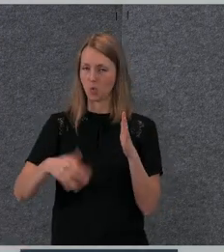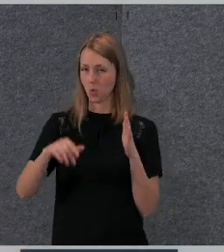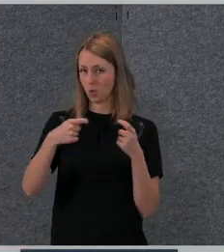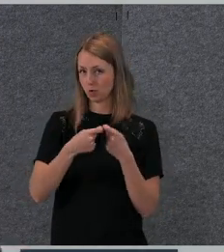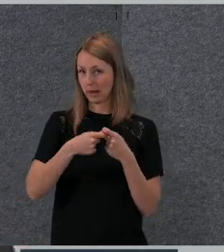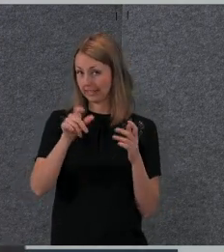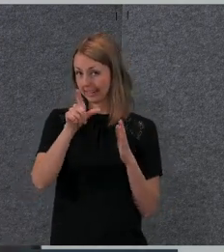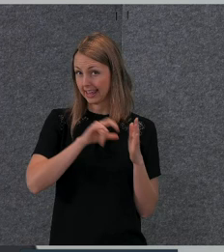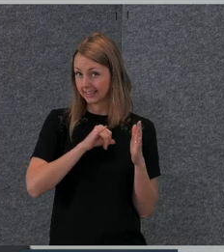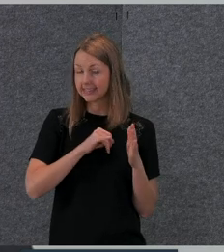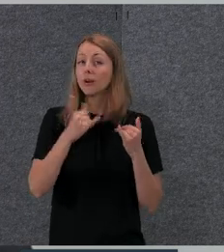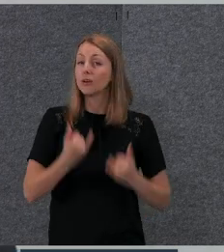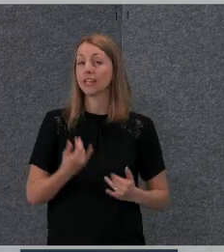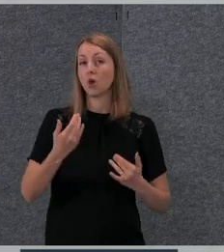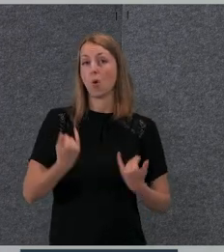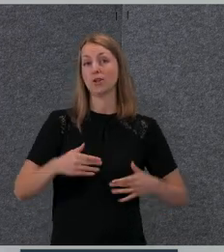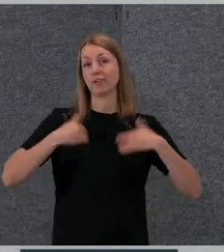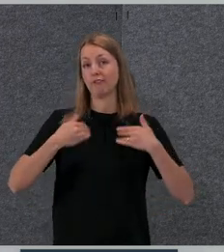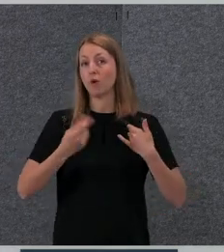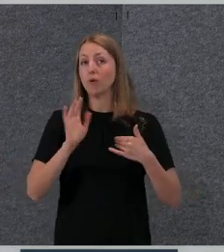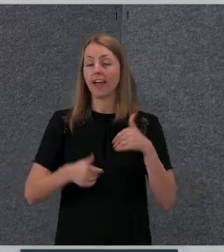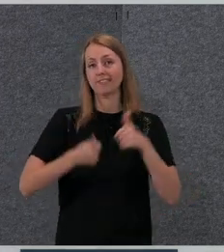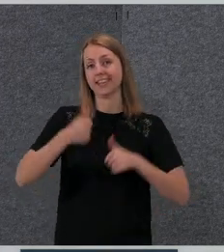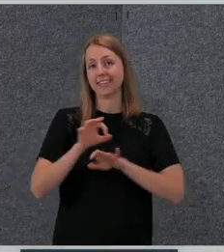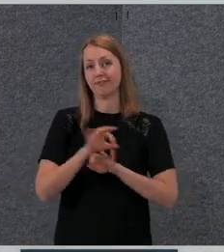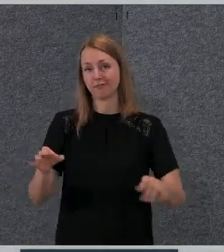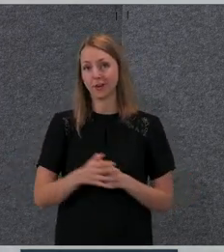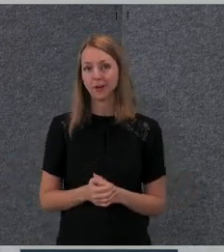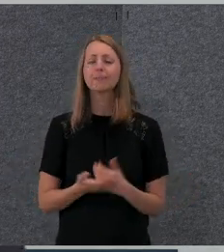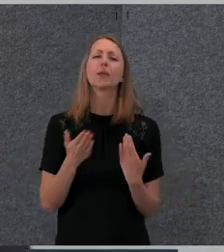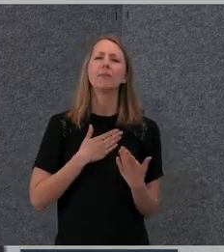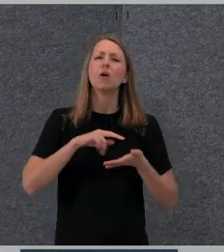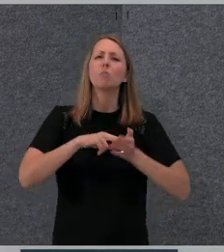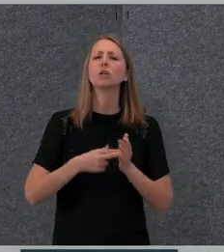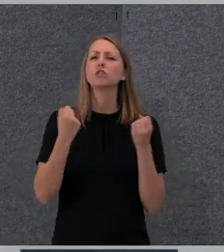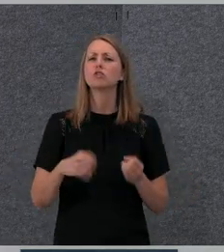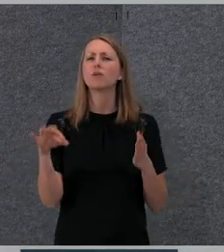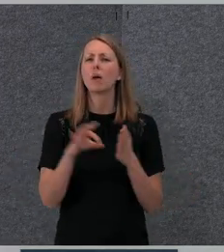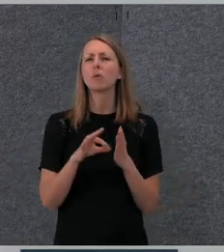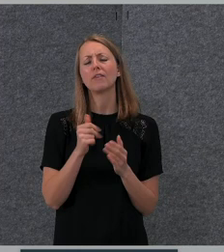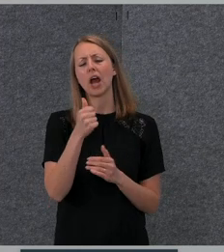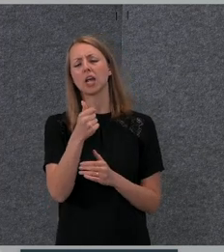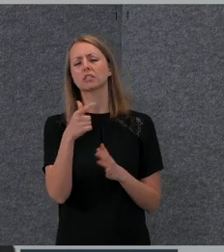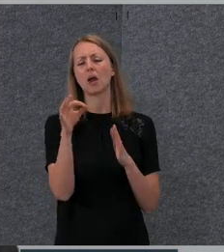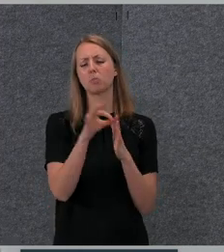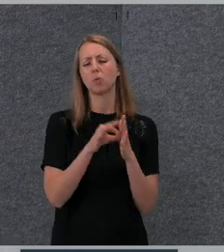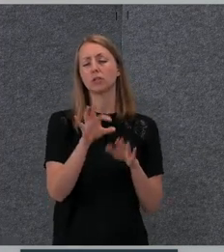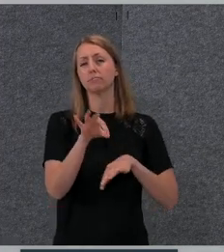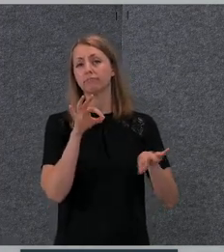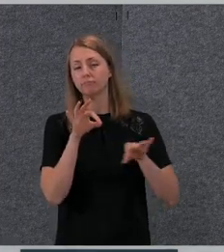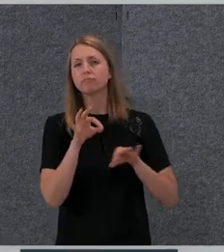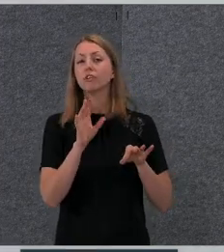zu dürfen. Jetzt zu meinen politischen Schwerpunkten. Ich nenne einfach 1, 2 Herzensanliegen und wenn nachher noch mehr Zeit ist,